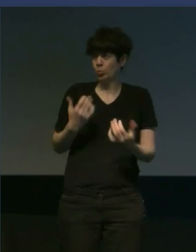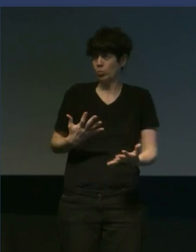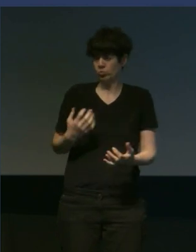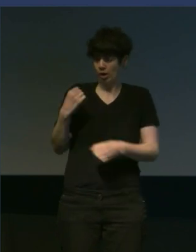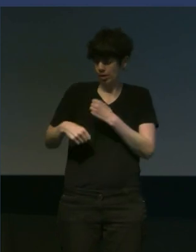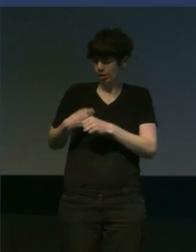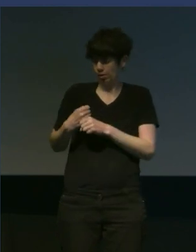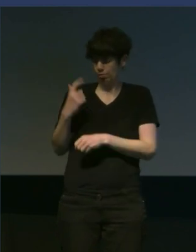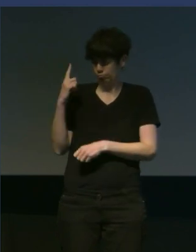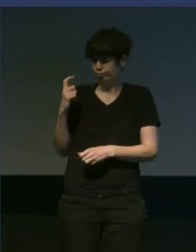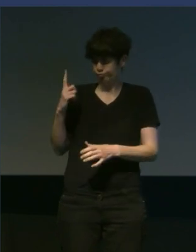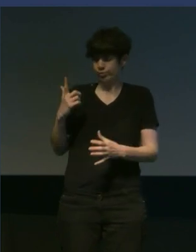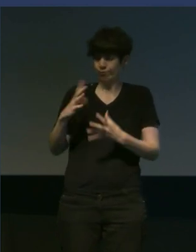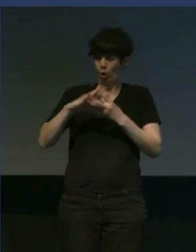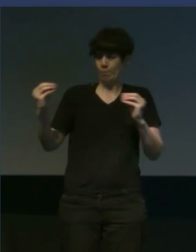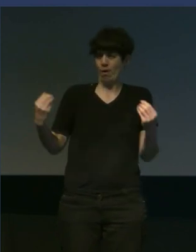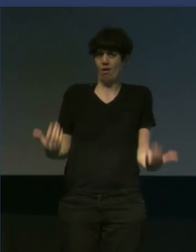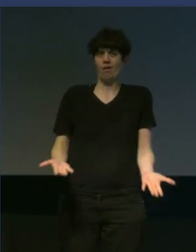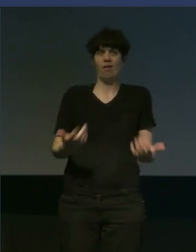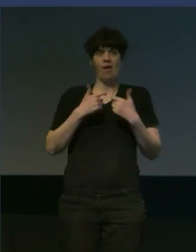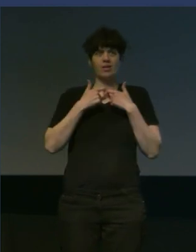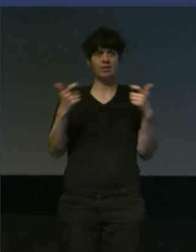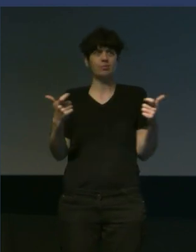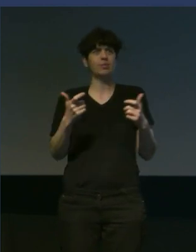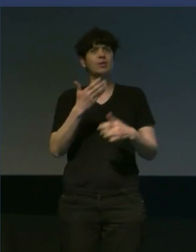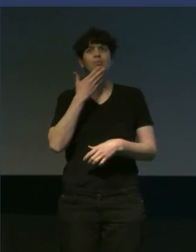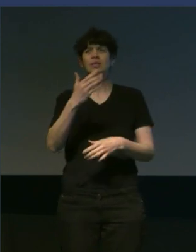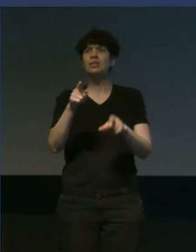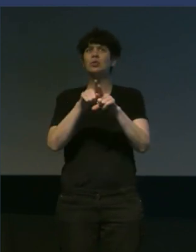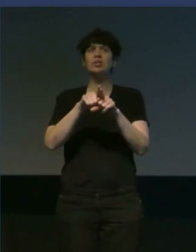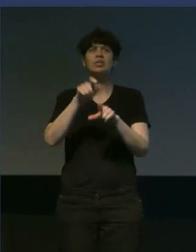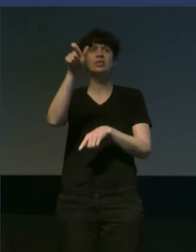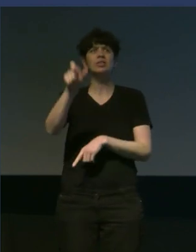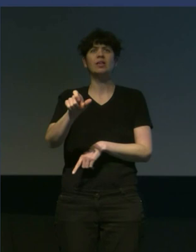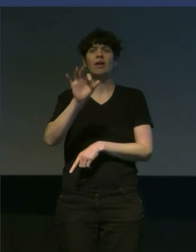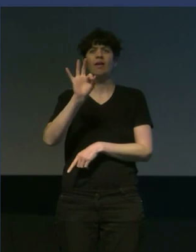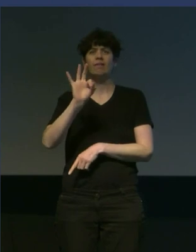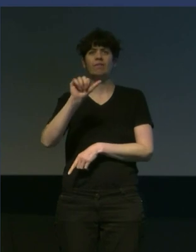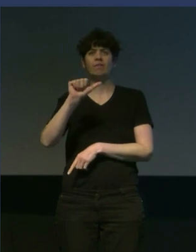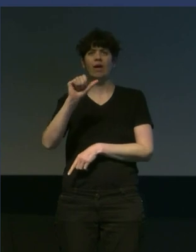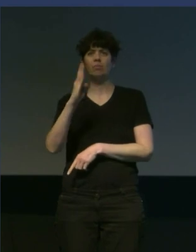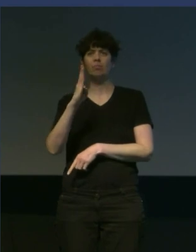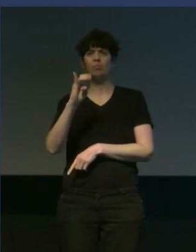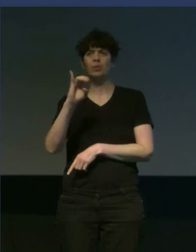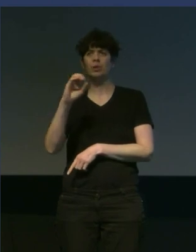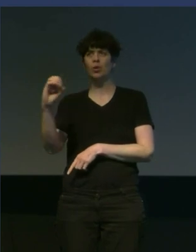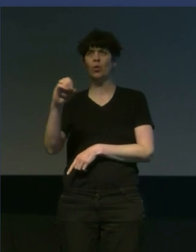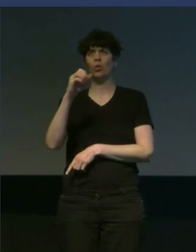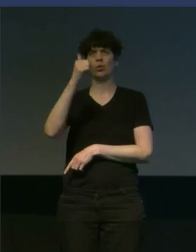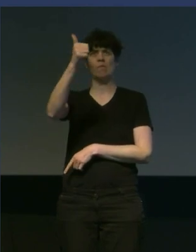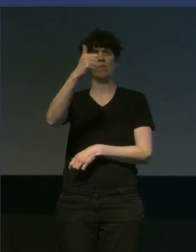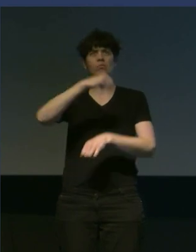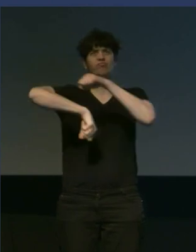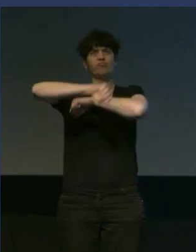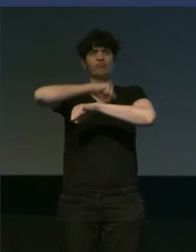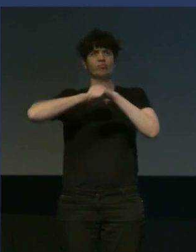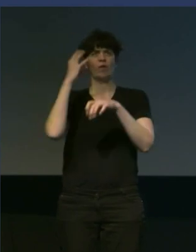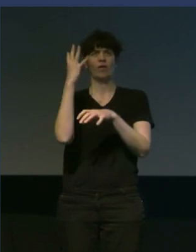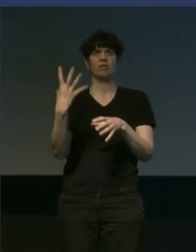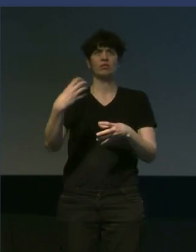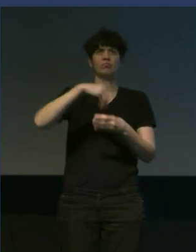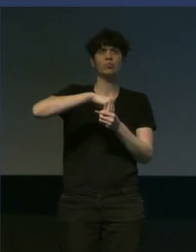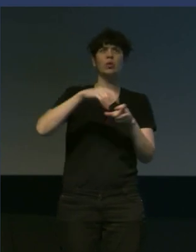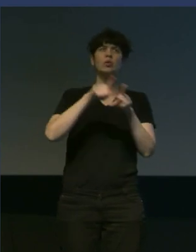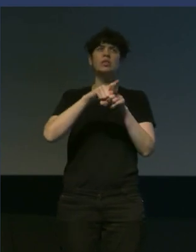année ce format. Merci aussi donc à Fabio qui a grandement aidé à l'organisation de cette conférence et à